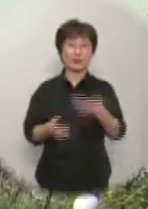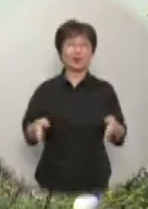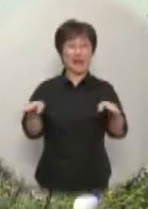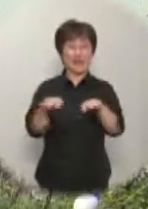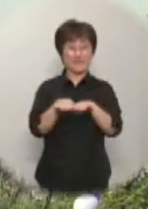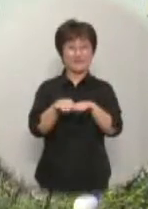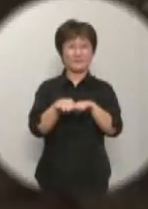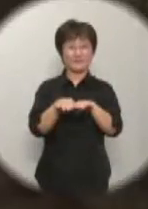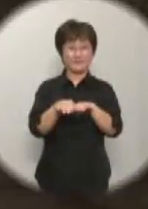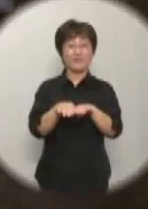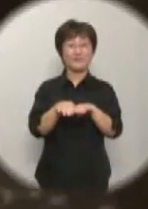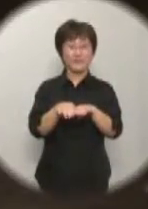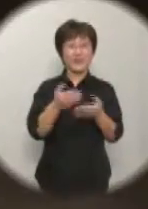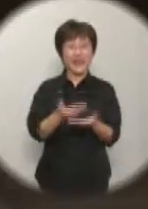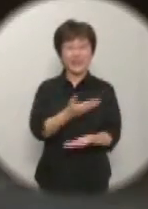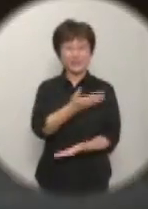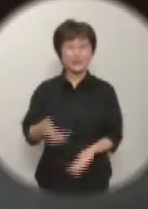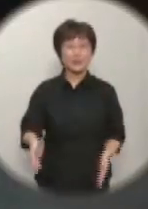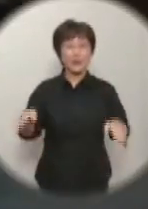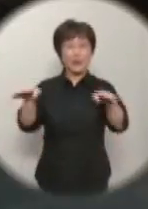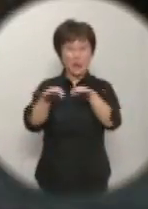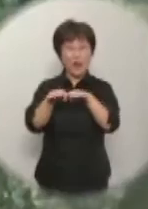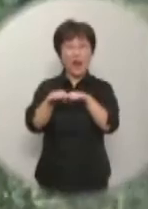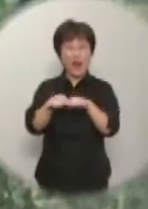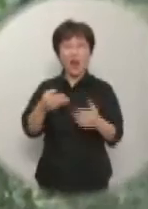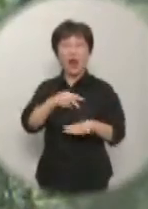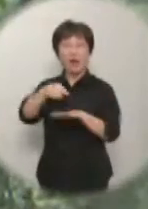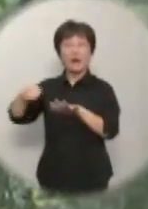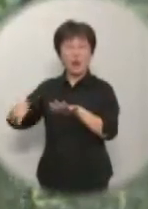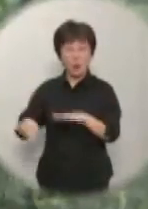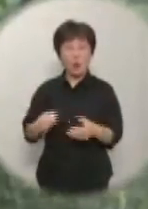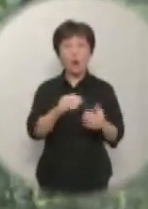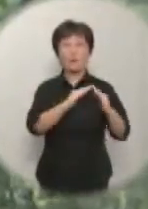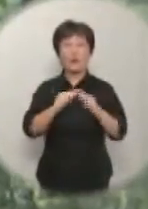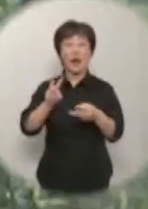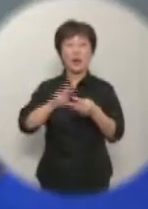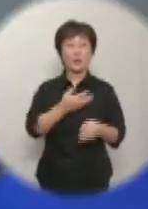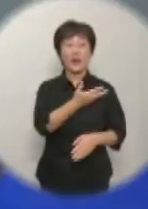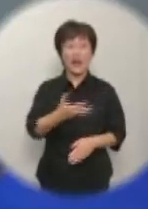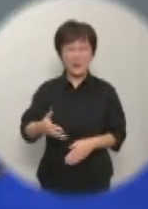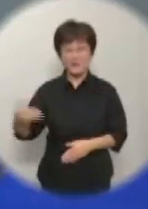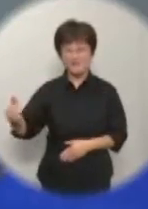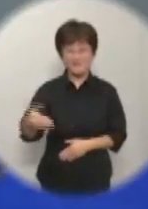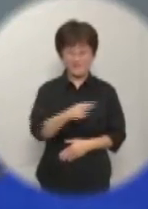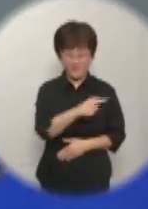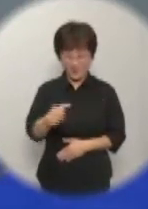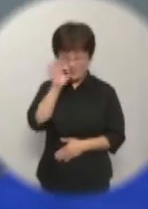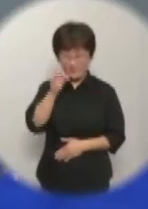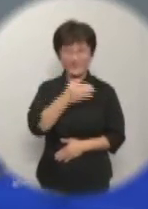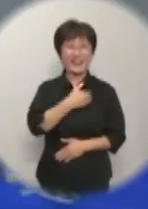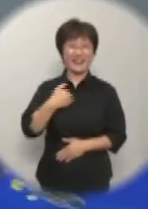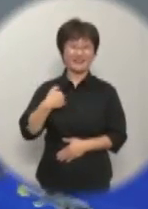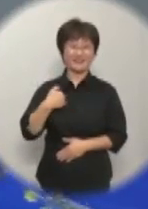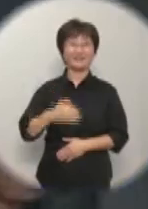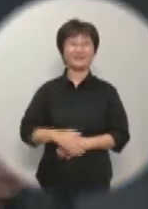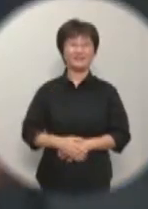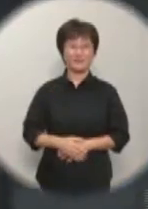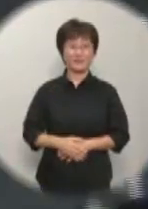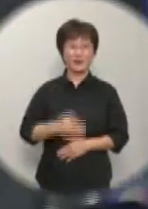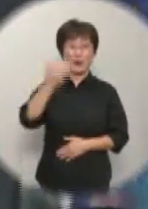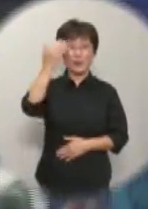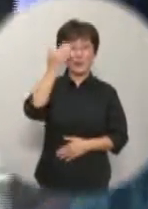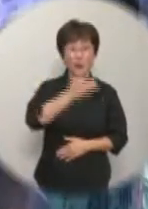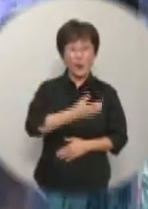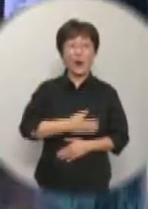。展示水槽では浜名湖や宮古田川に生息する魚介類を観察できます。 う